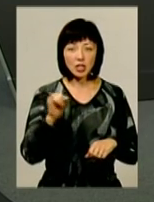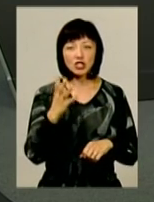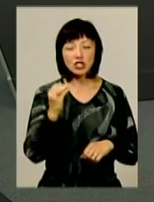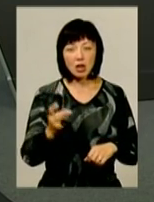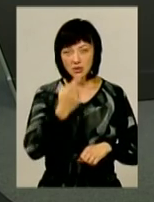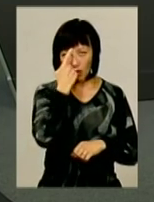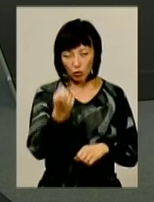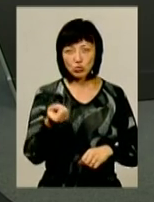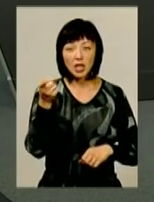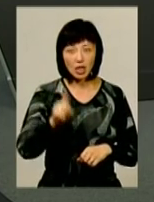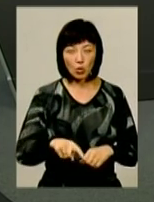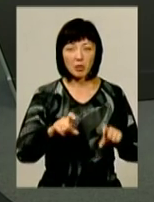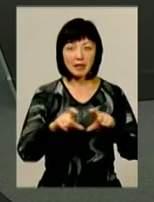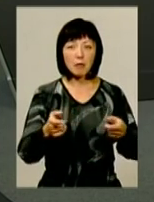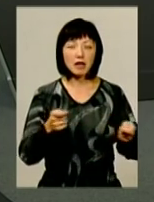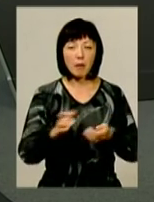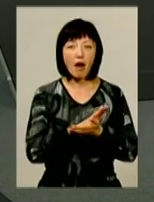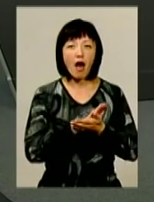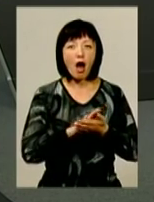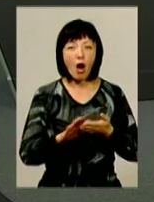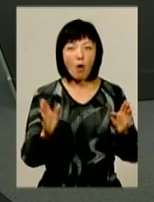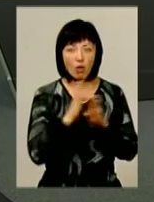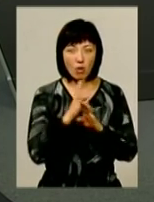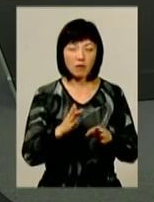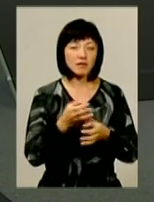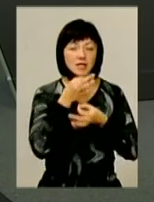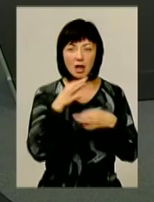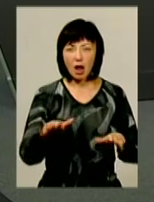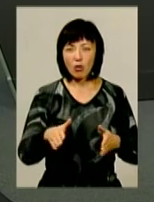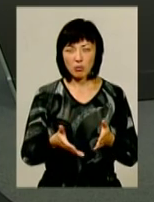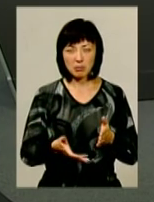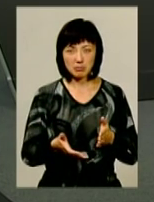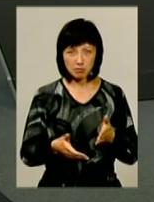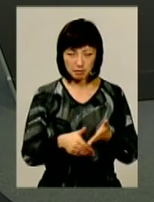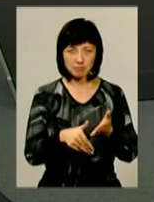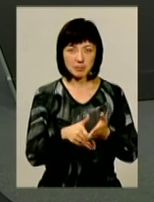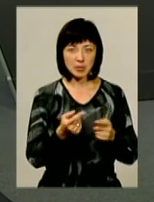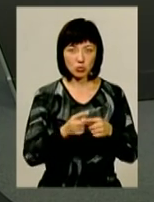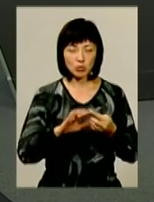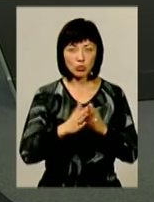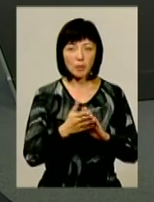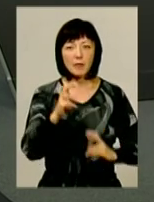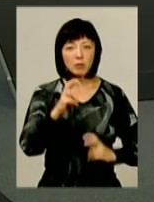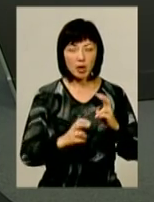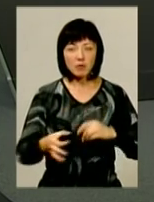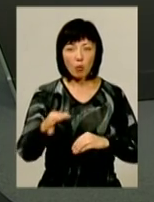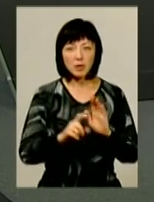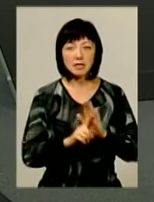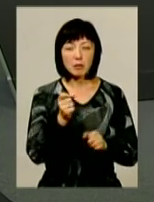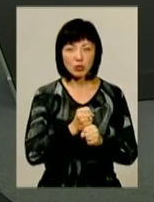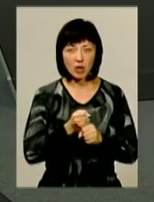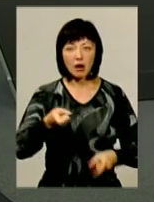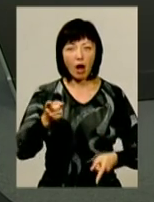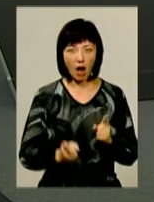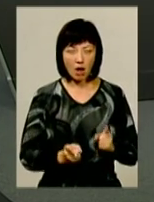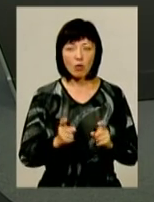наголошую на тому, що департамент екології буде всіляко підтримувати цю ситуацію для того, щоб підприємство в області запрацювало, яке би